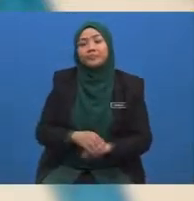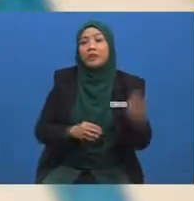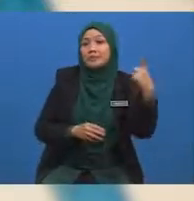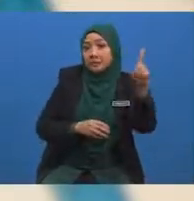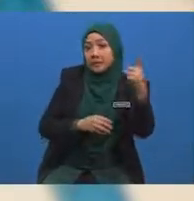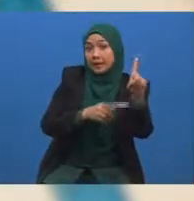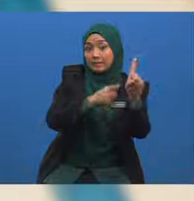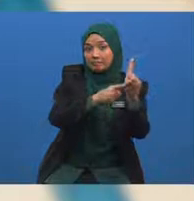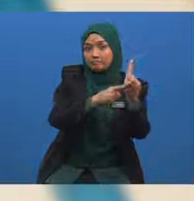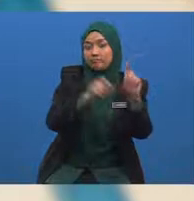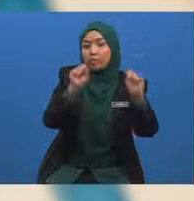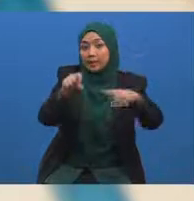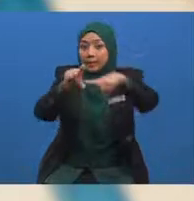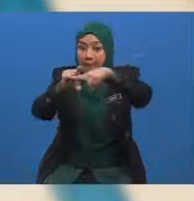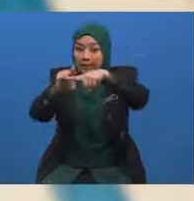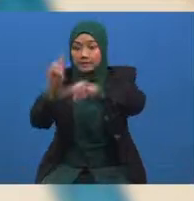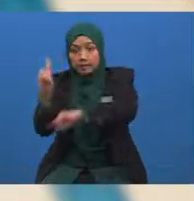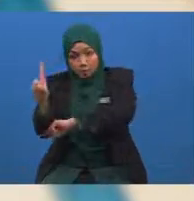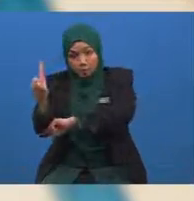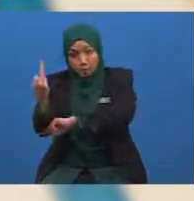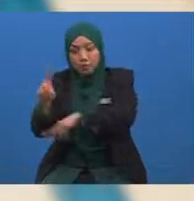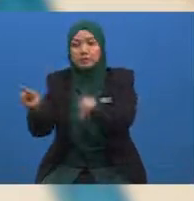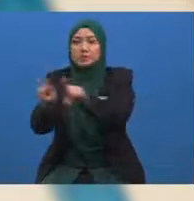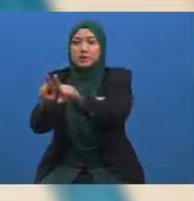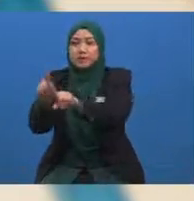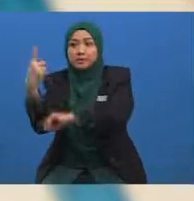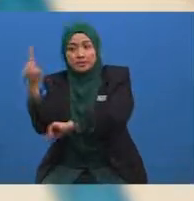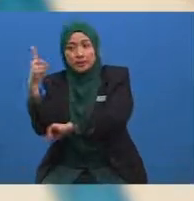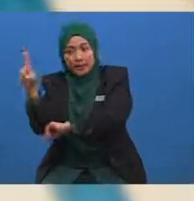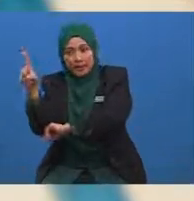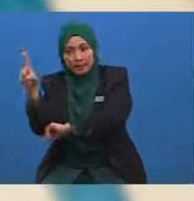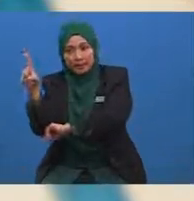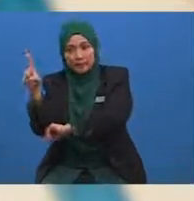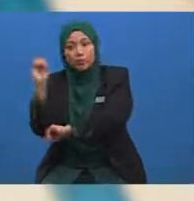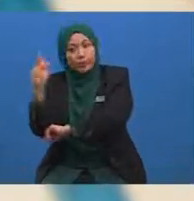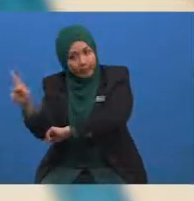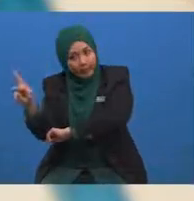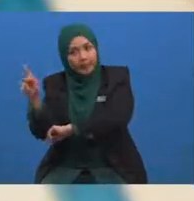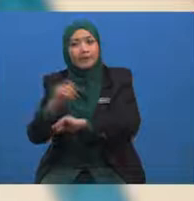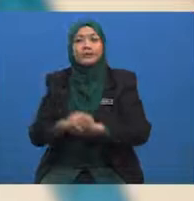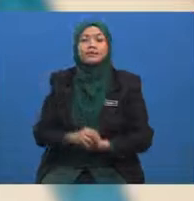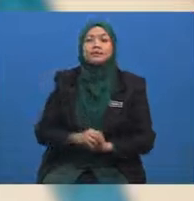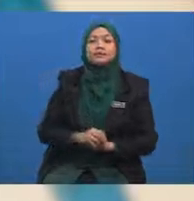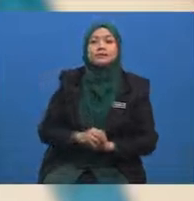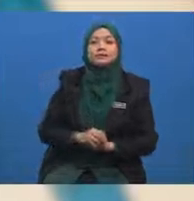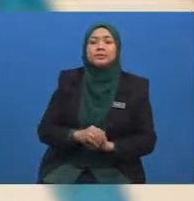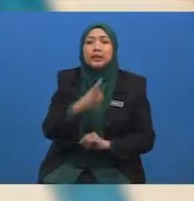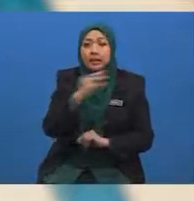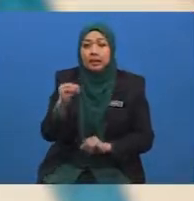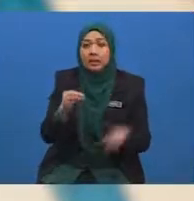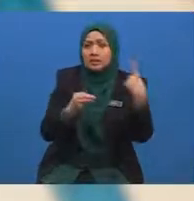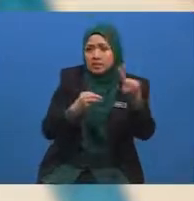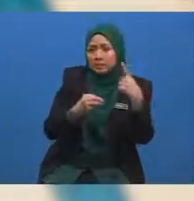11 bahagi 1 bersamaan dengan 11 dan